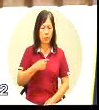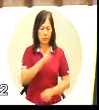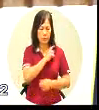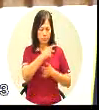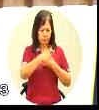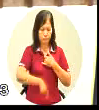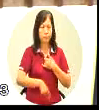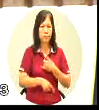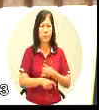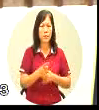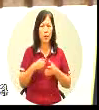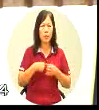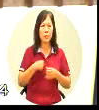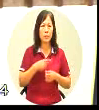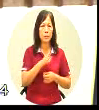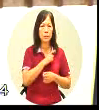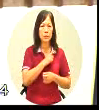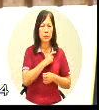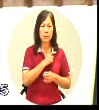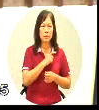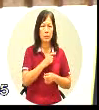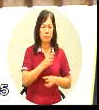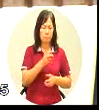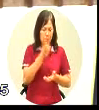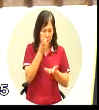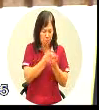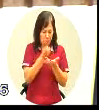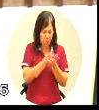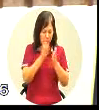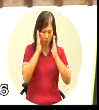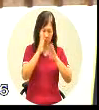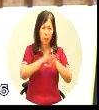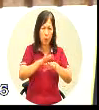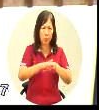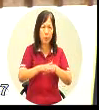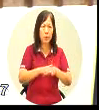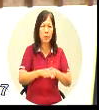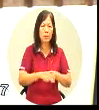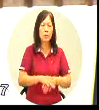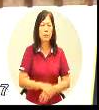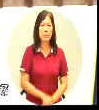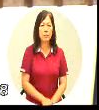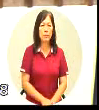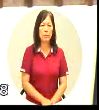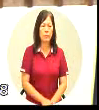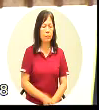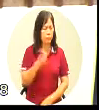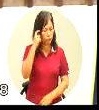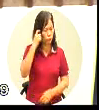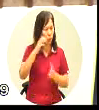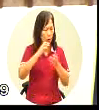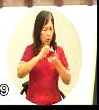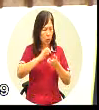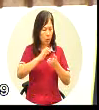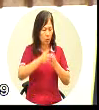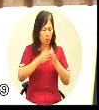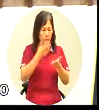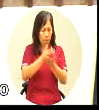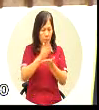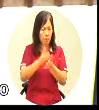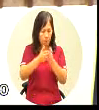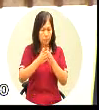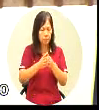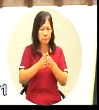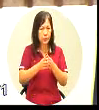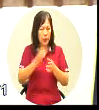言我都会非常慎重，那一定是我觉得有必要来解决，或真的是有这个